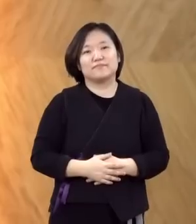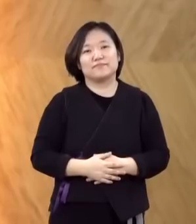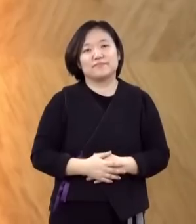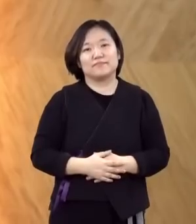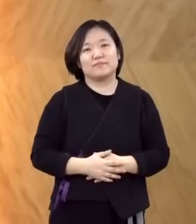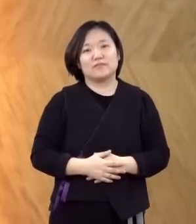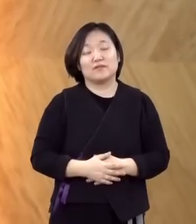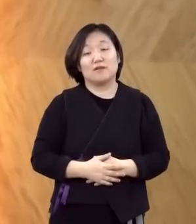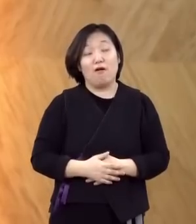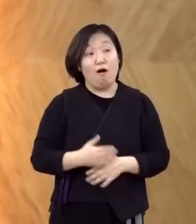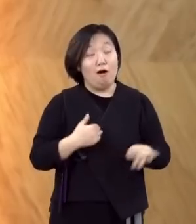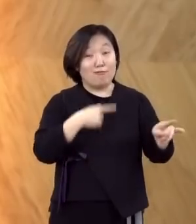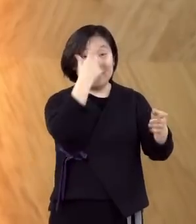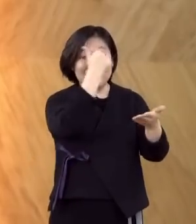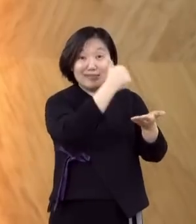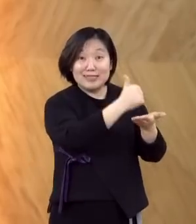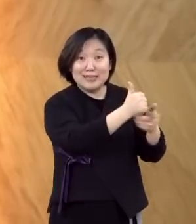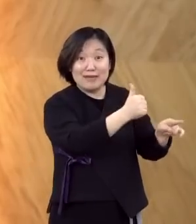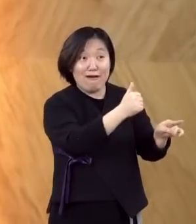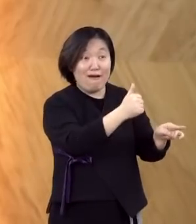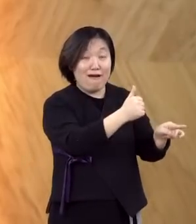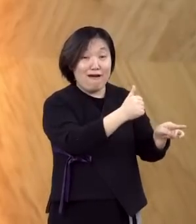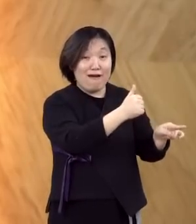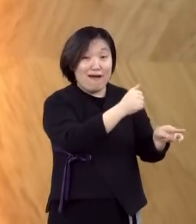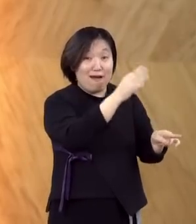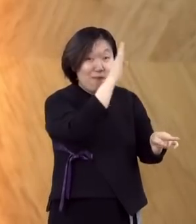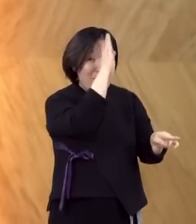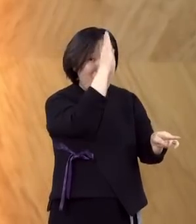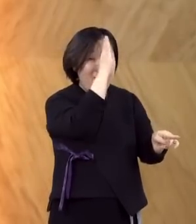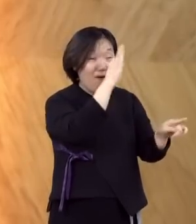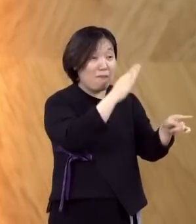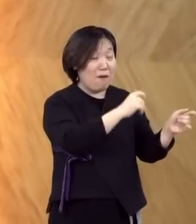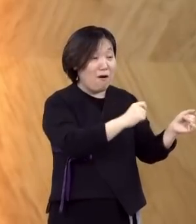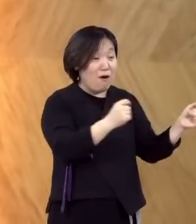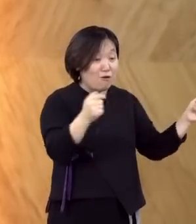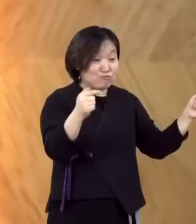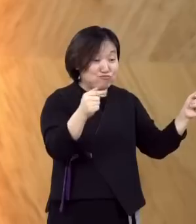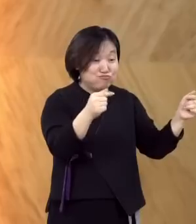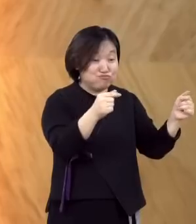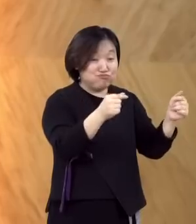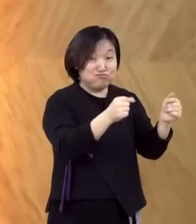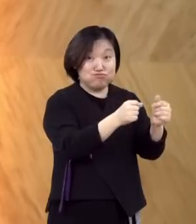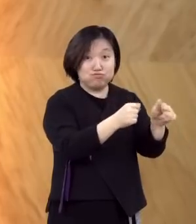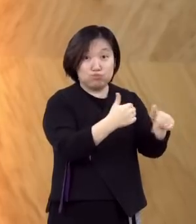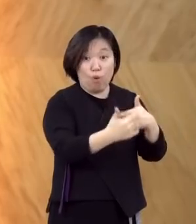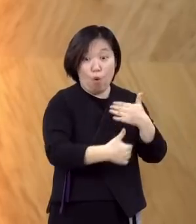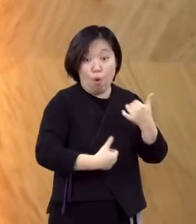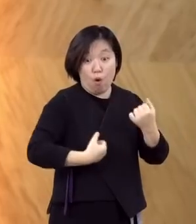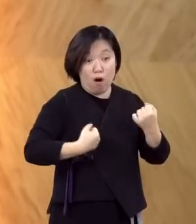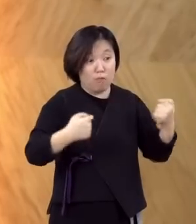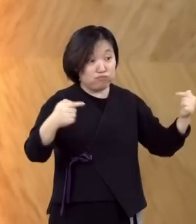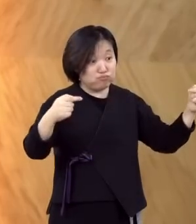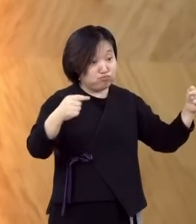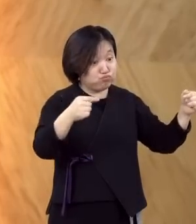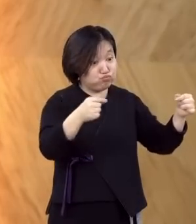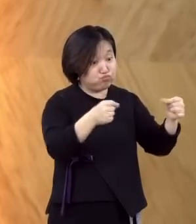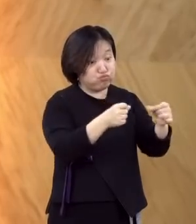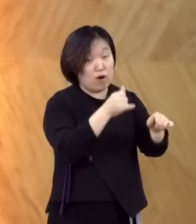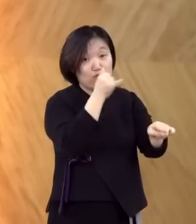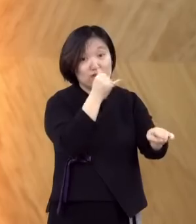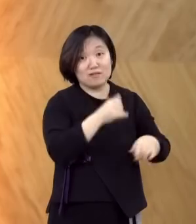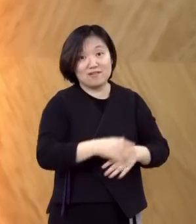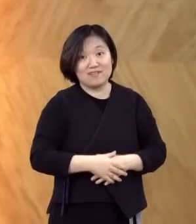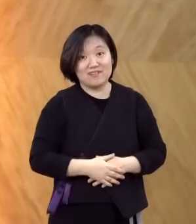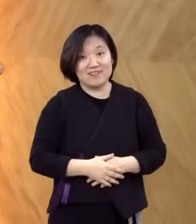환자의상태는계속 호전되었습니다.아,웃으면안되는데.음, 좋은이야기네요.예.